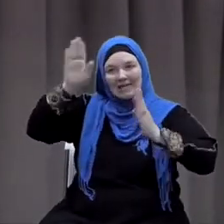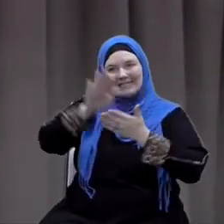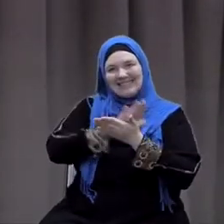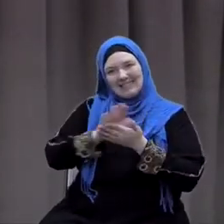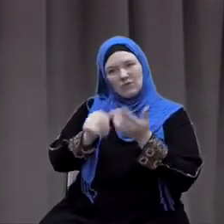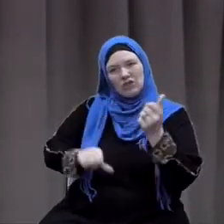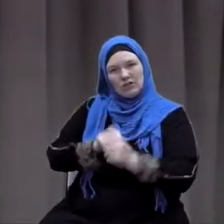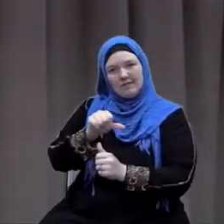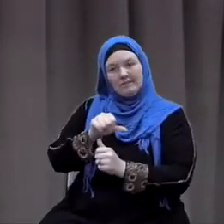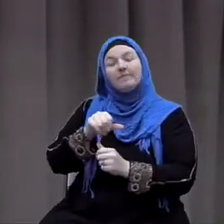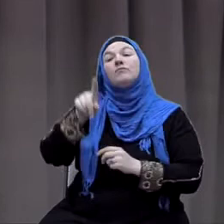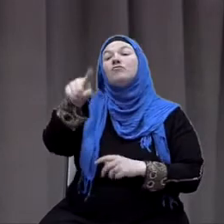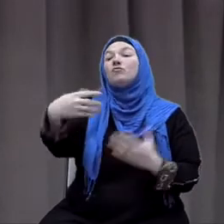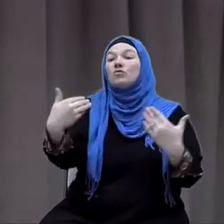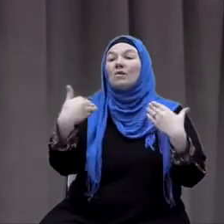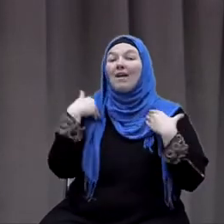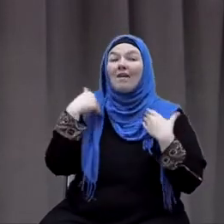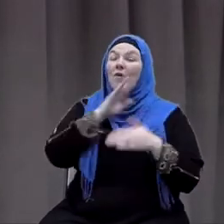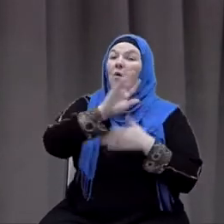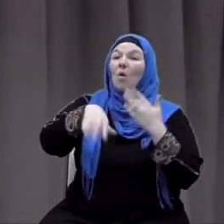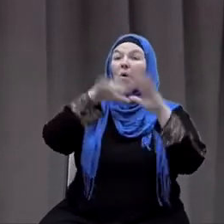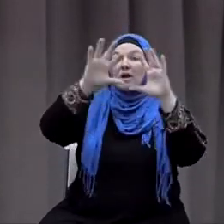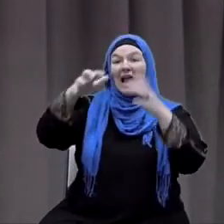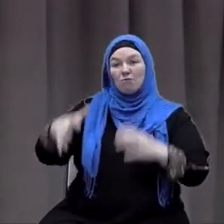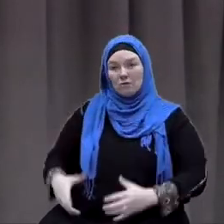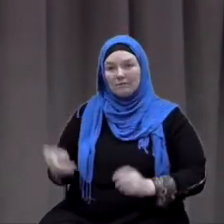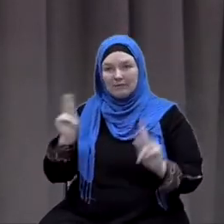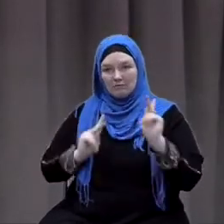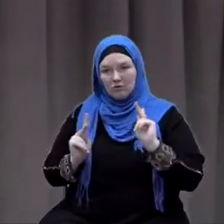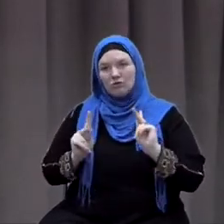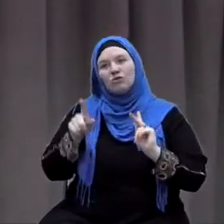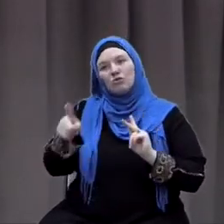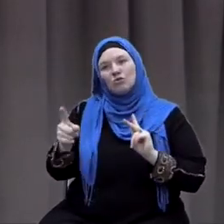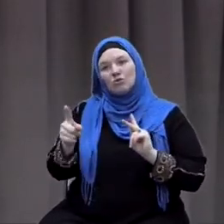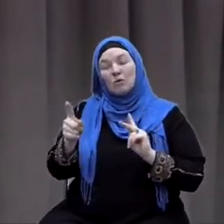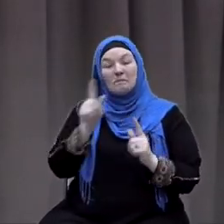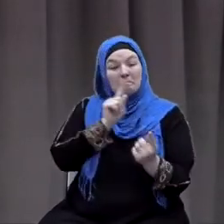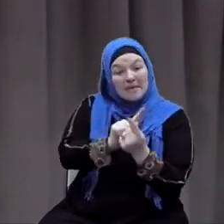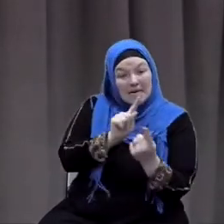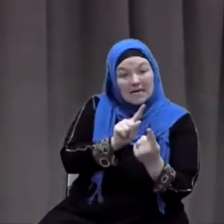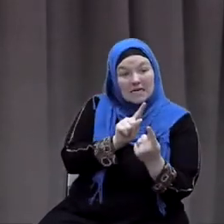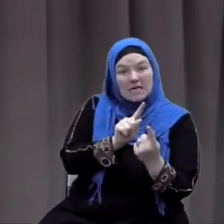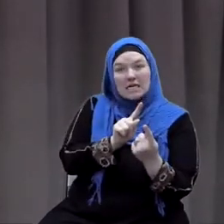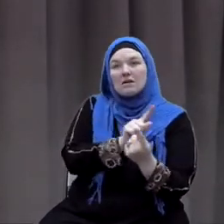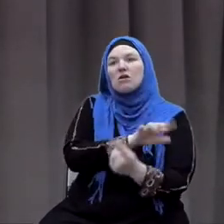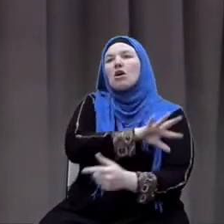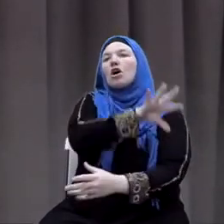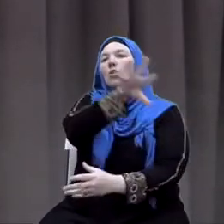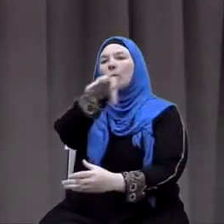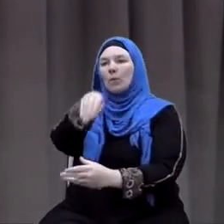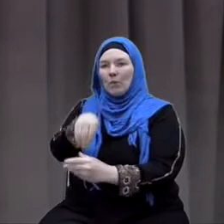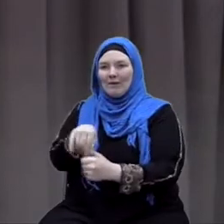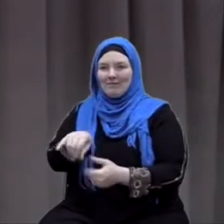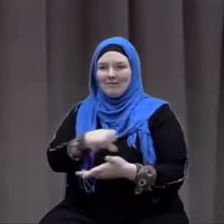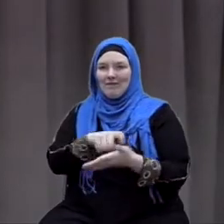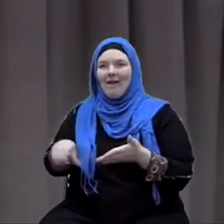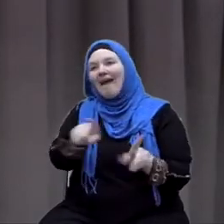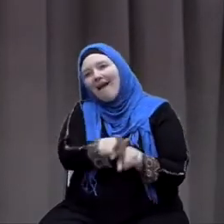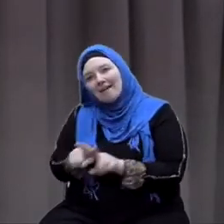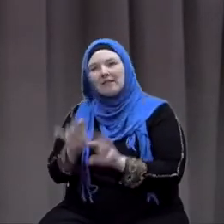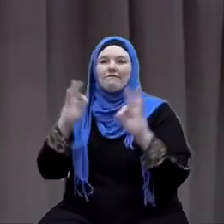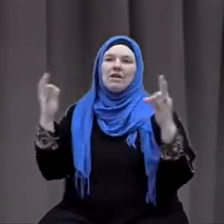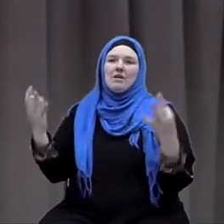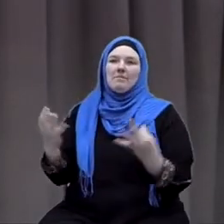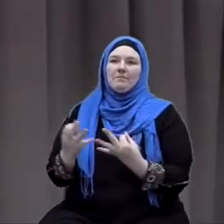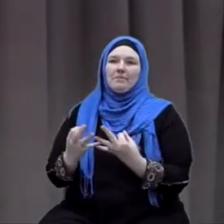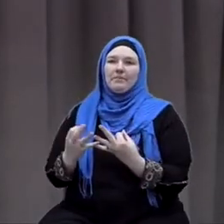you have all categories of people that you come across included in the ayah. وَابْنِ